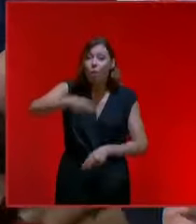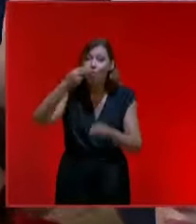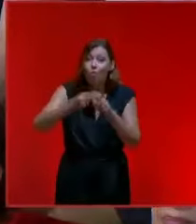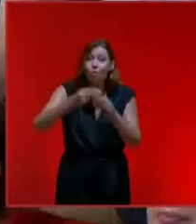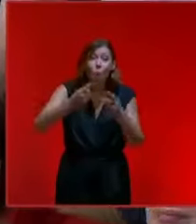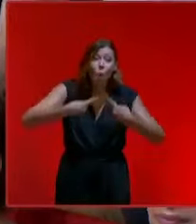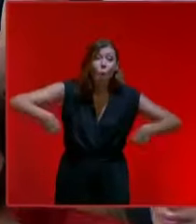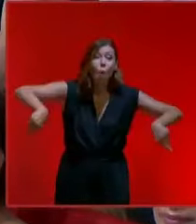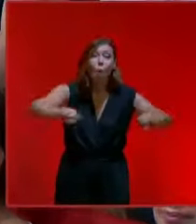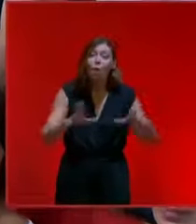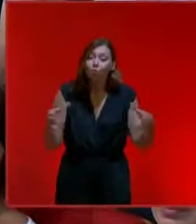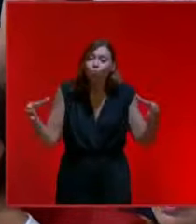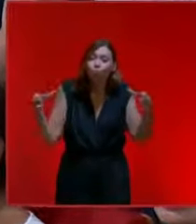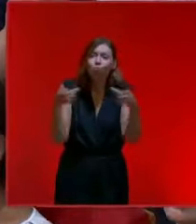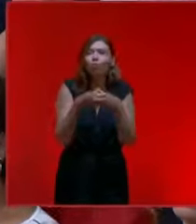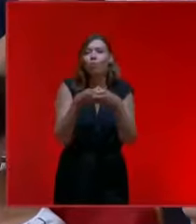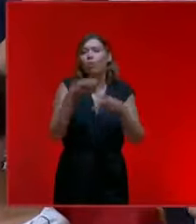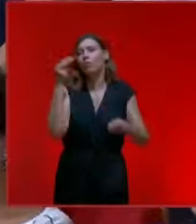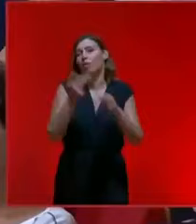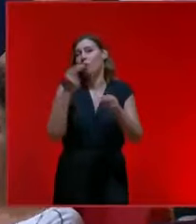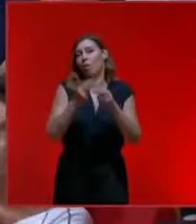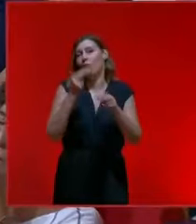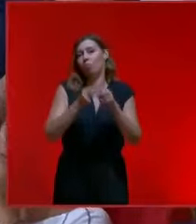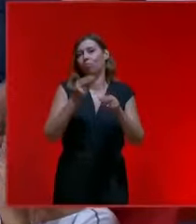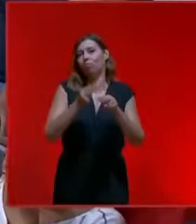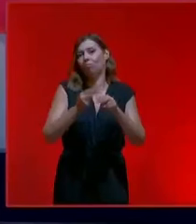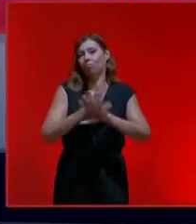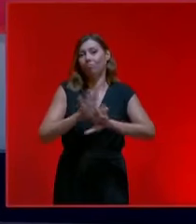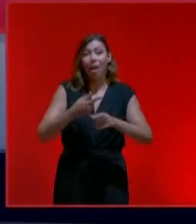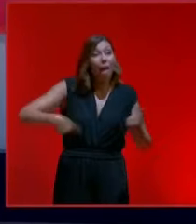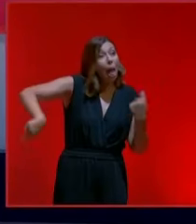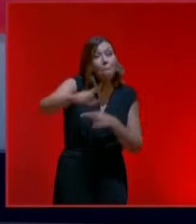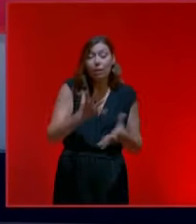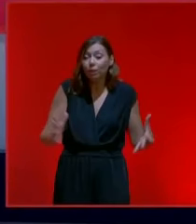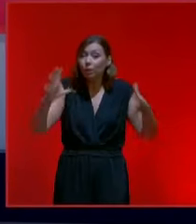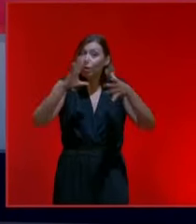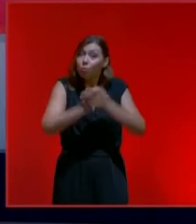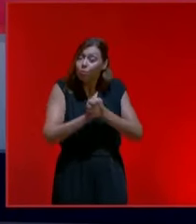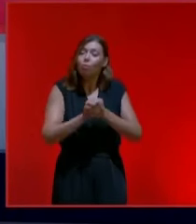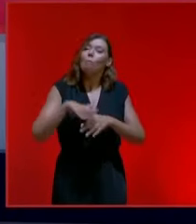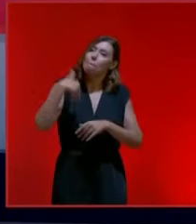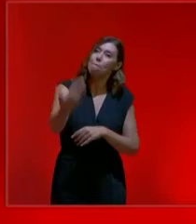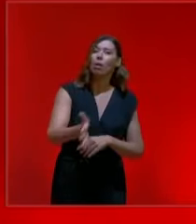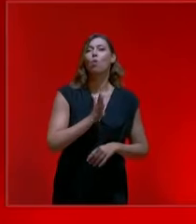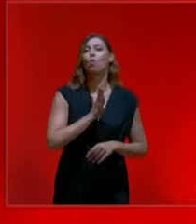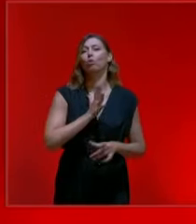να αποκαταστήσουμε και την ενότητα με το λαό. Αργήσαμε λοιπόν, συντρόφισσες και